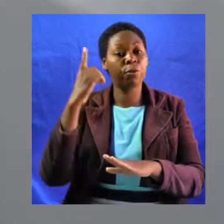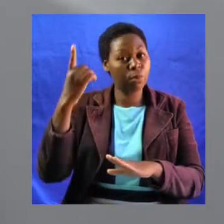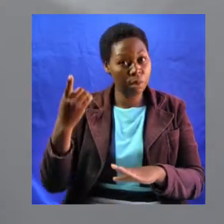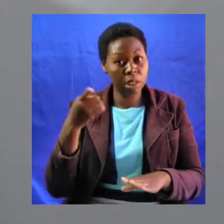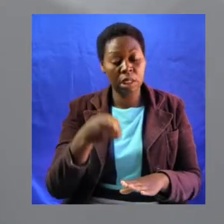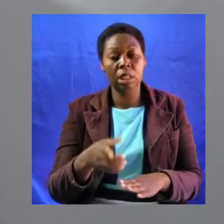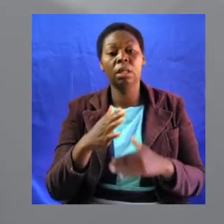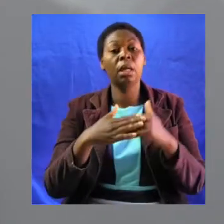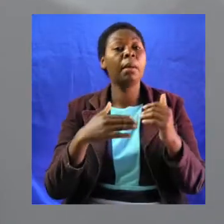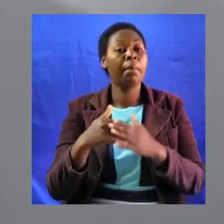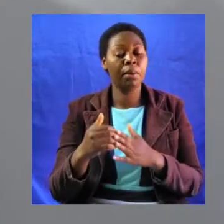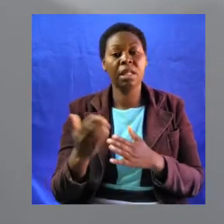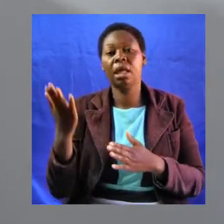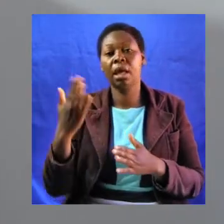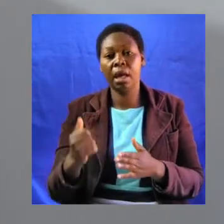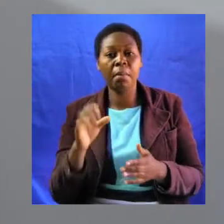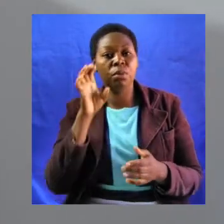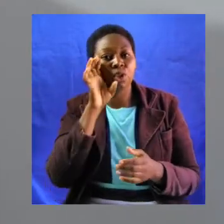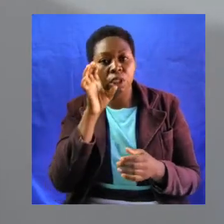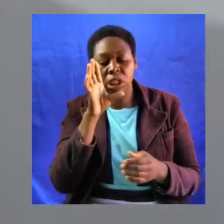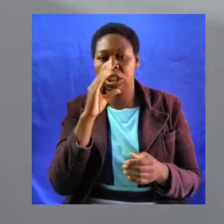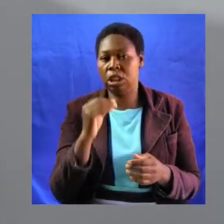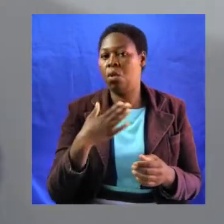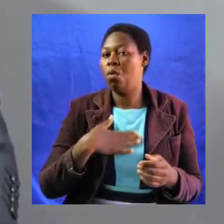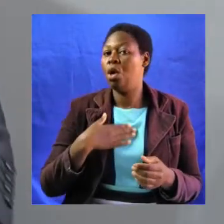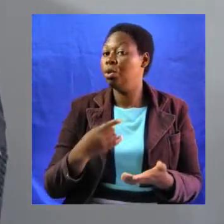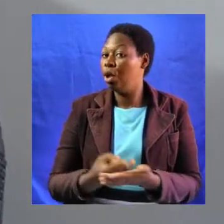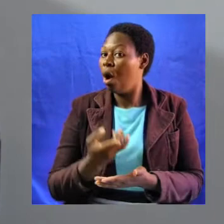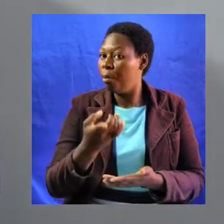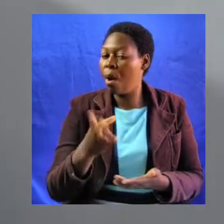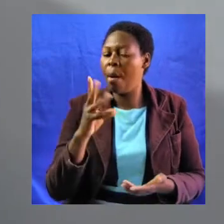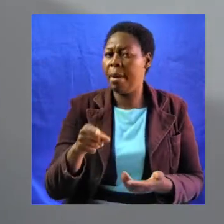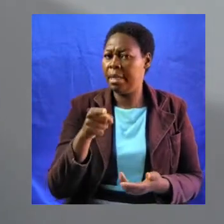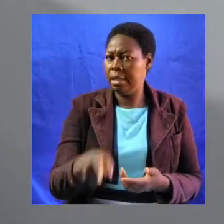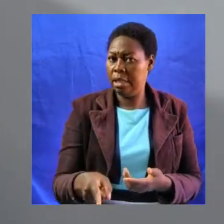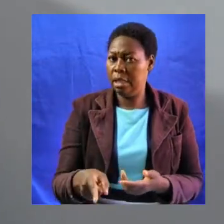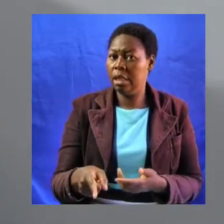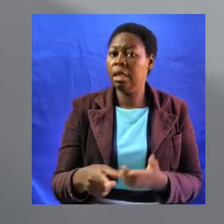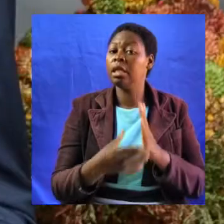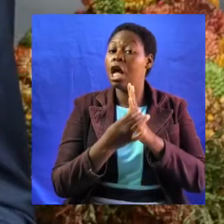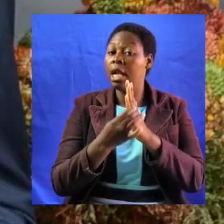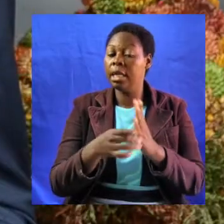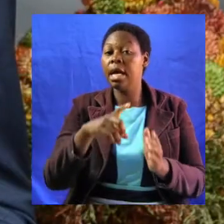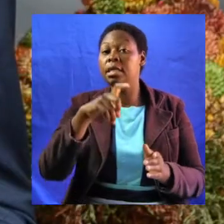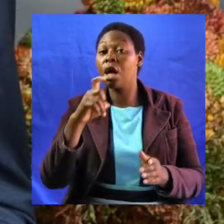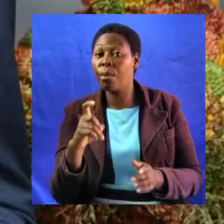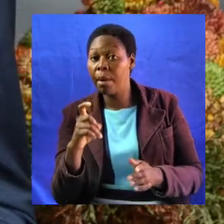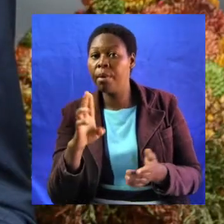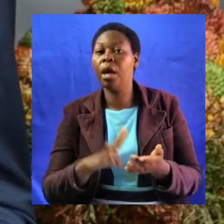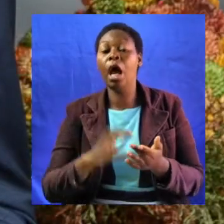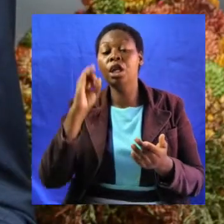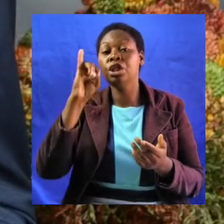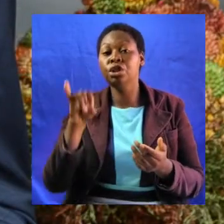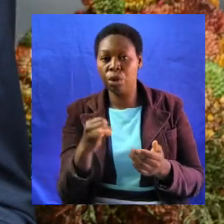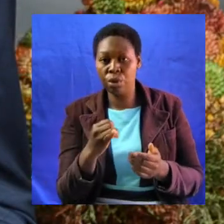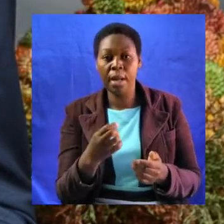tinoda kukubatsirai kuvaka imba yaMwari. Vachinyepera. Saka Zerubhabheri mukuru uyu naJeshua ndobva kuti kana